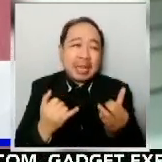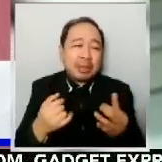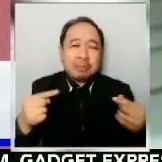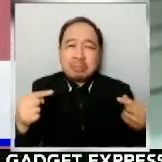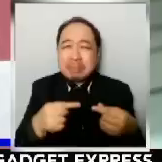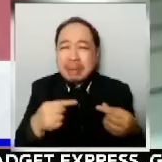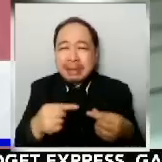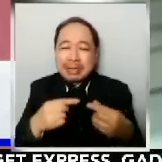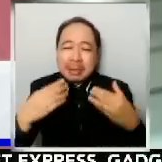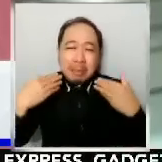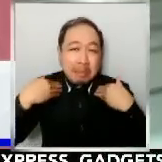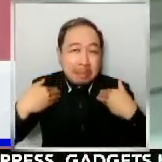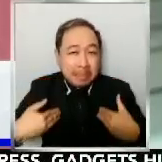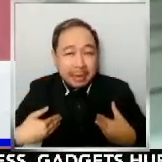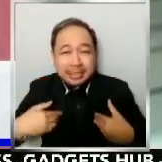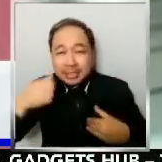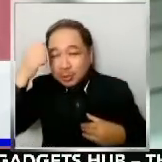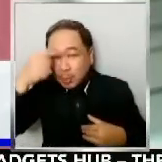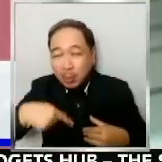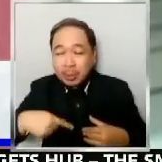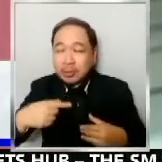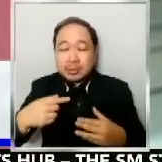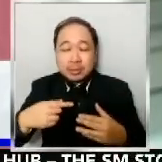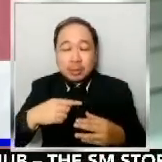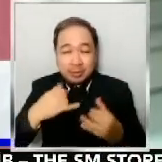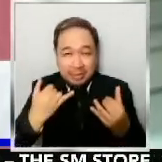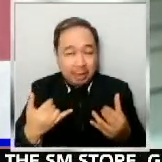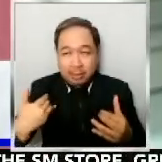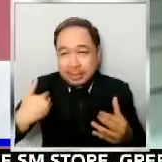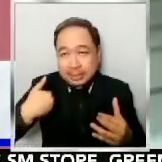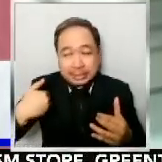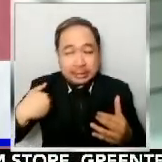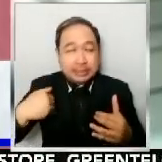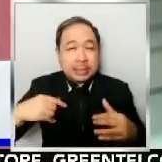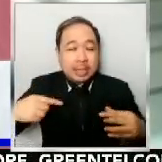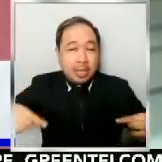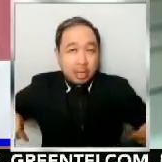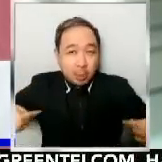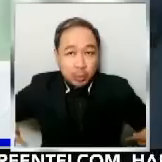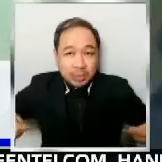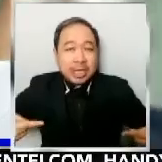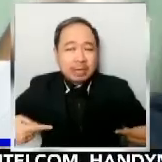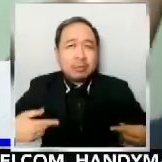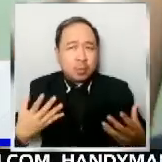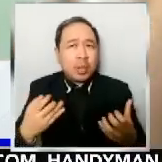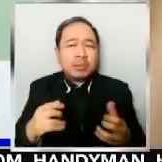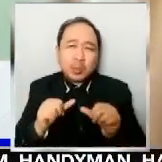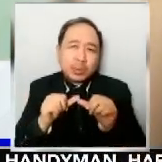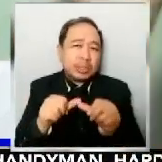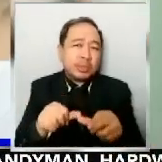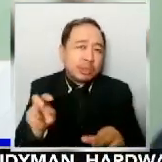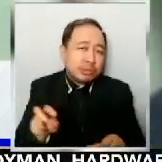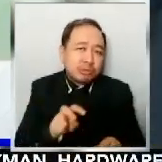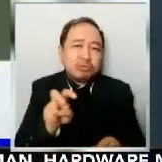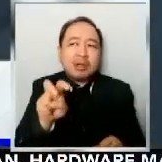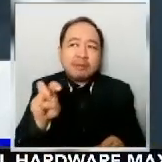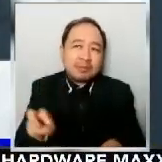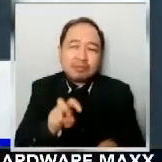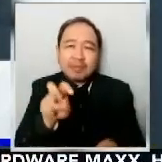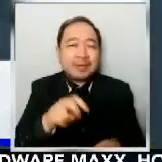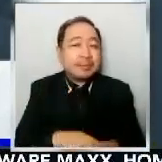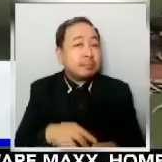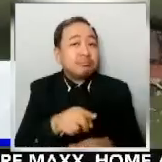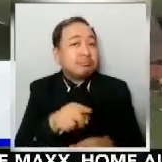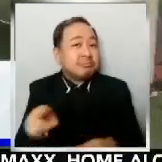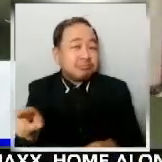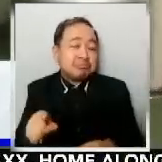while hindi pa kami naka-wheelchair. We just would want to travel and travel and travel. Ang mga mahiling magbakasyon tulad ni